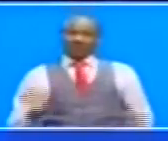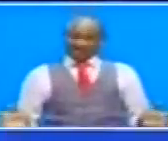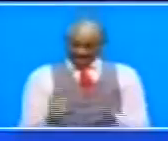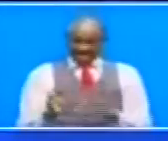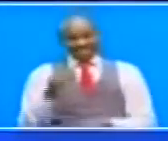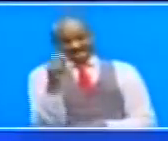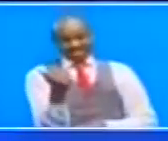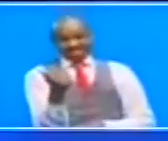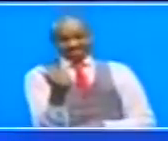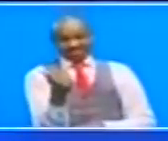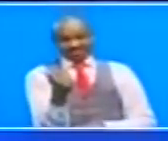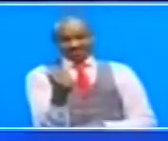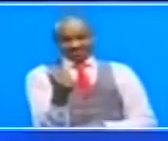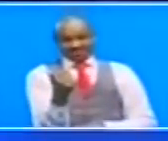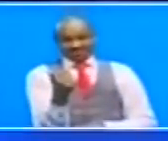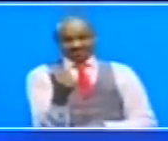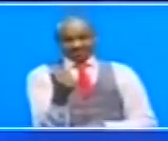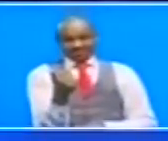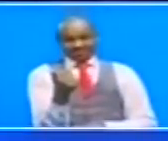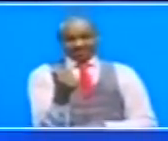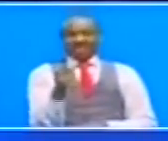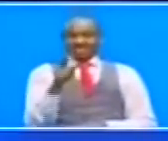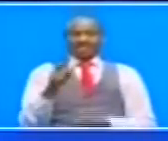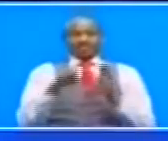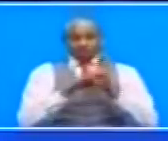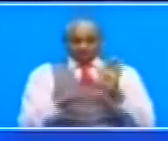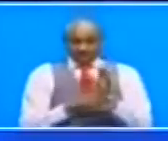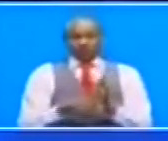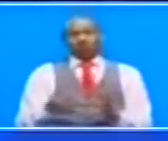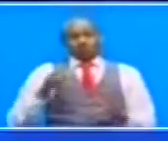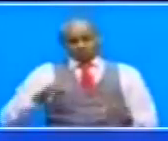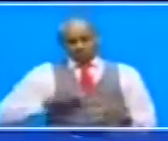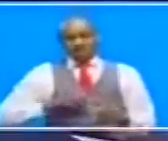moyo mwenzake. Elvis Kosgei kwenye makala ya mwanamke ngangari.